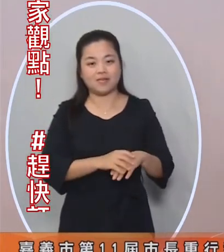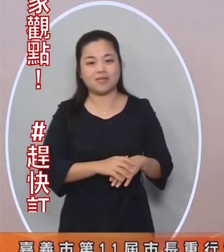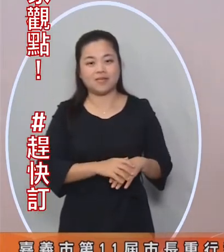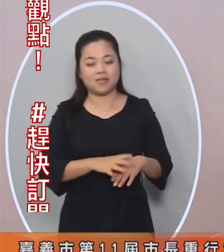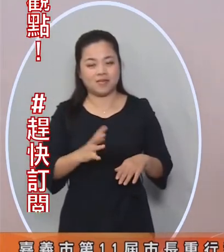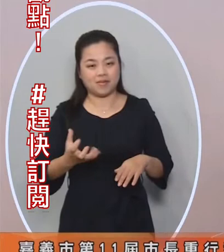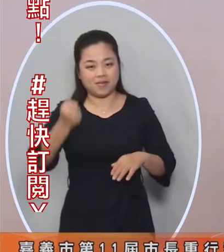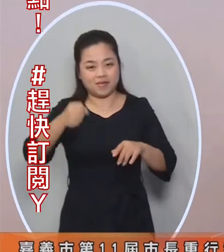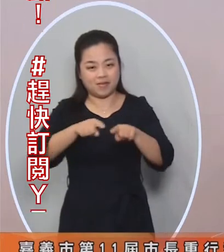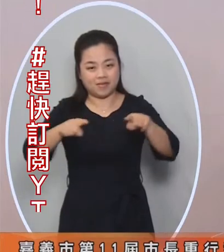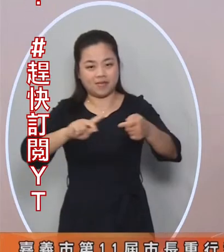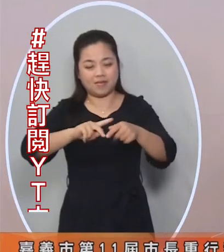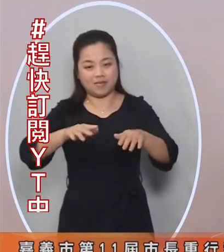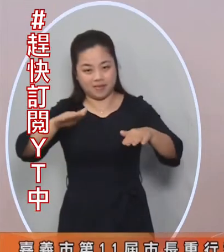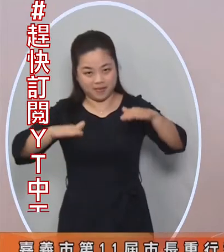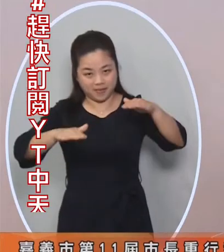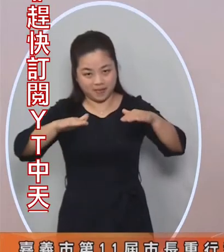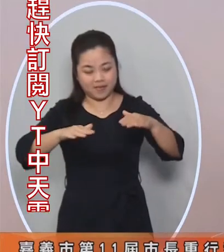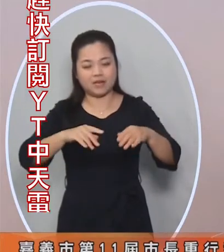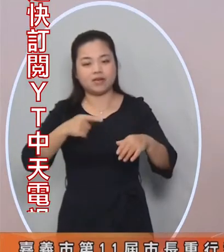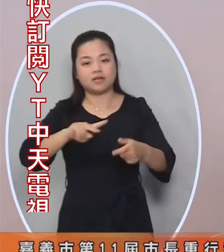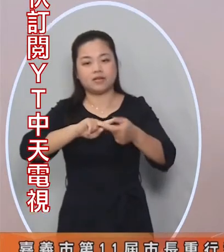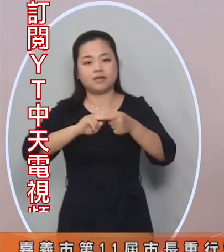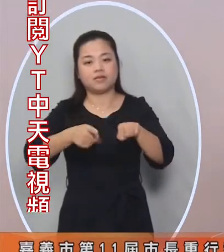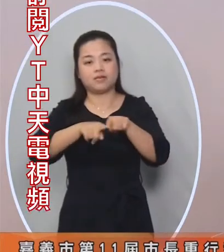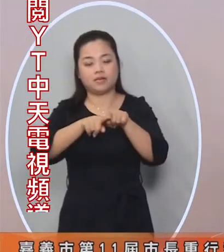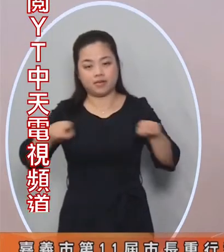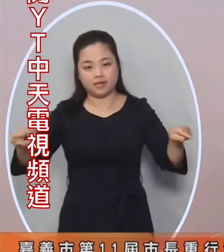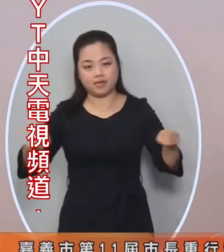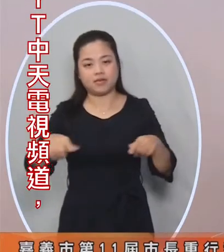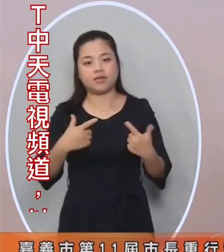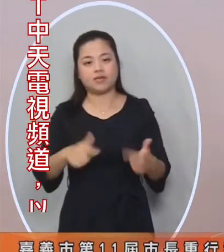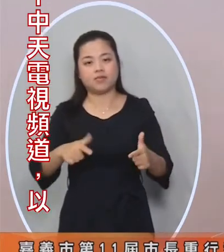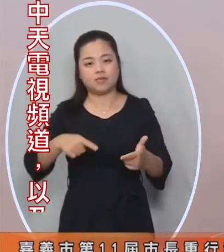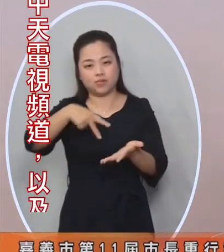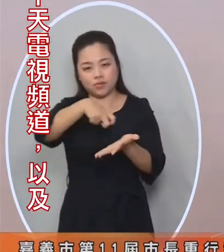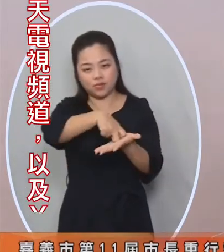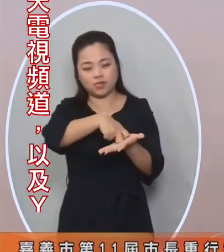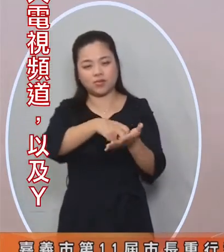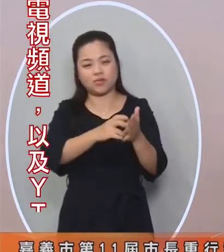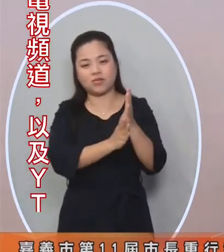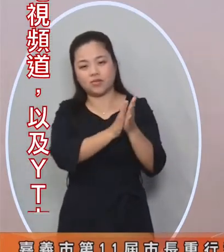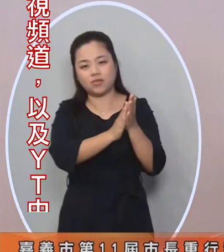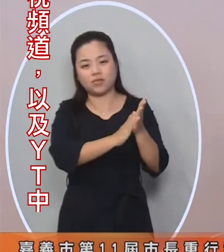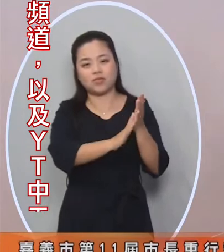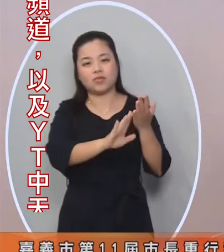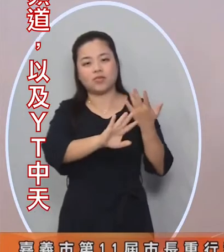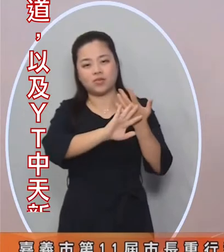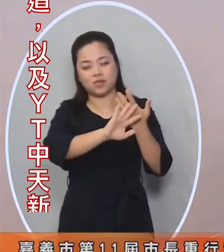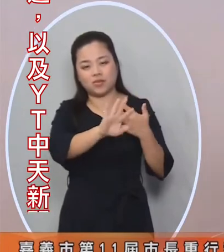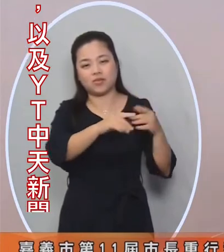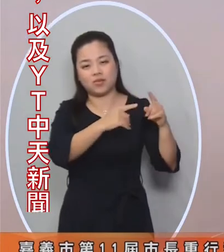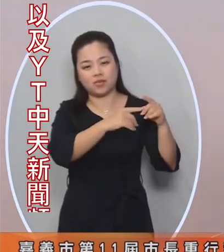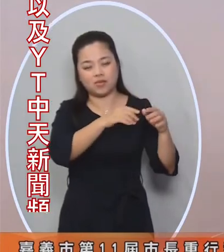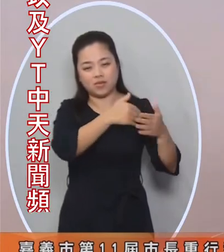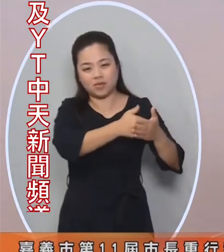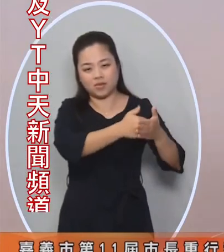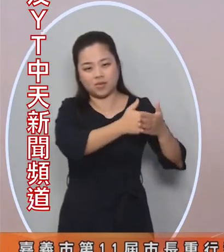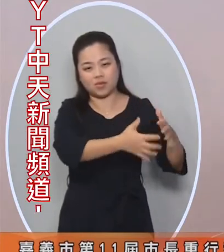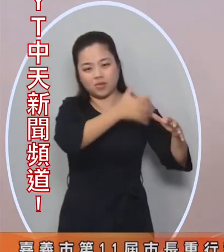尽数权力平衡，这个是和平，唔是你讲规日去找习近平的和